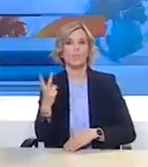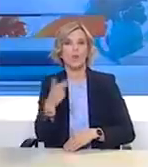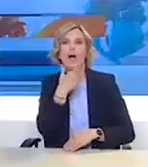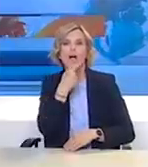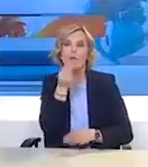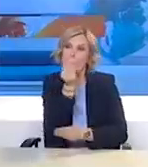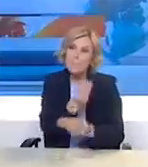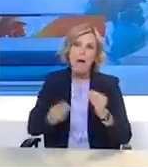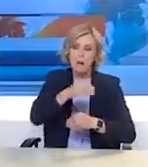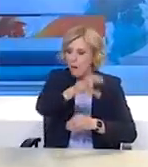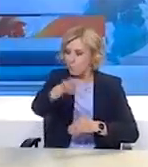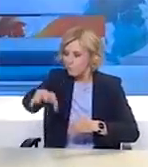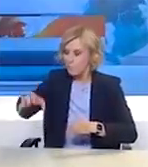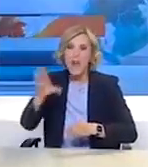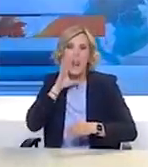το συνωστισμό.